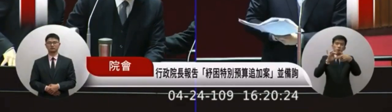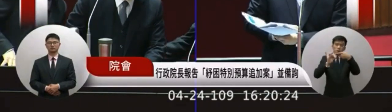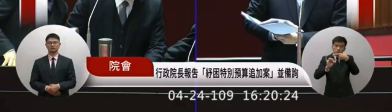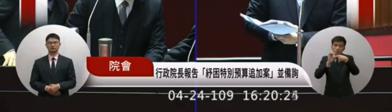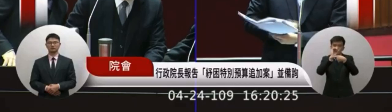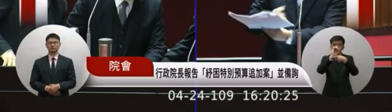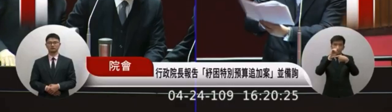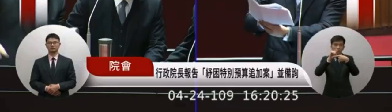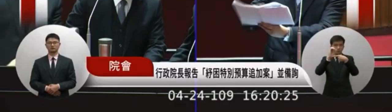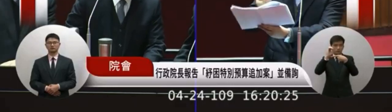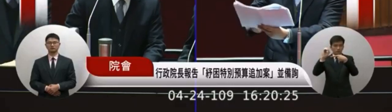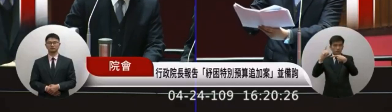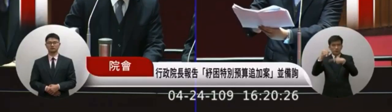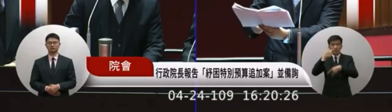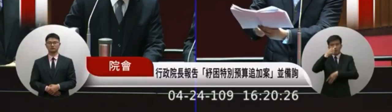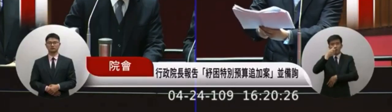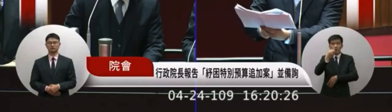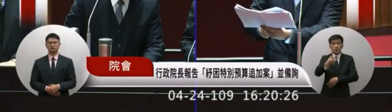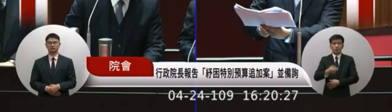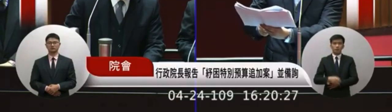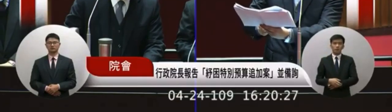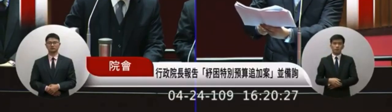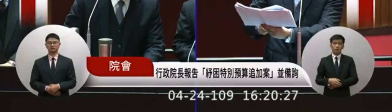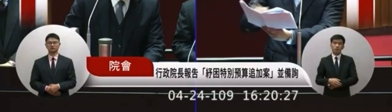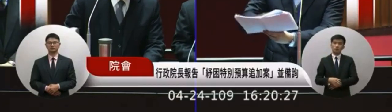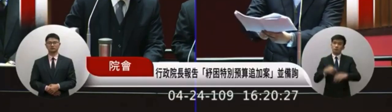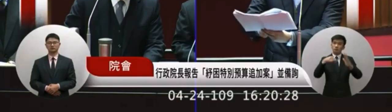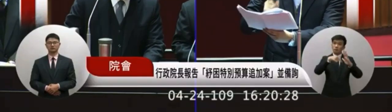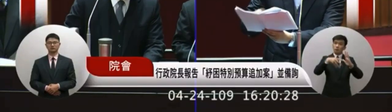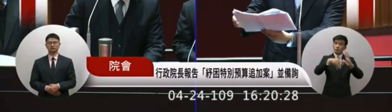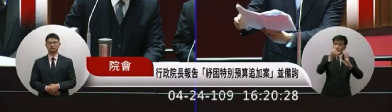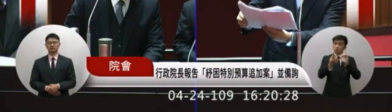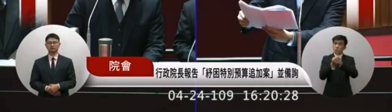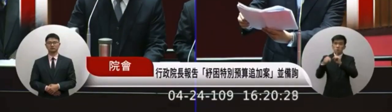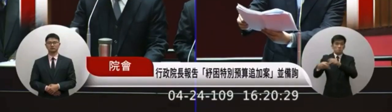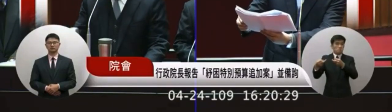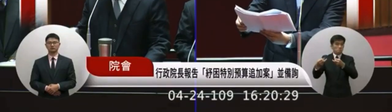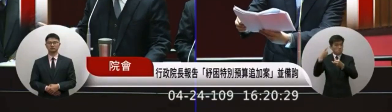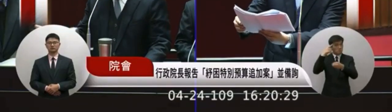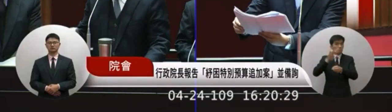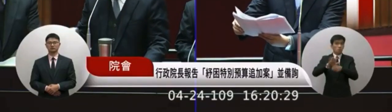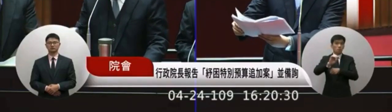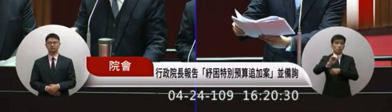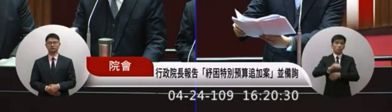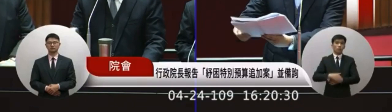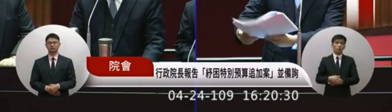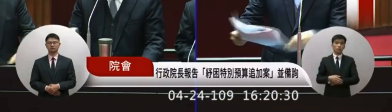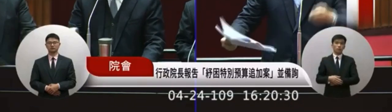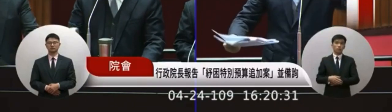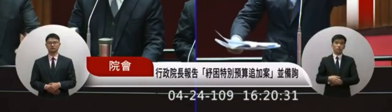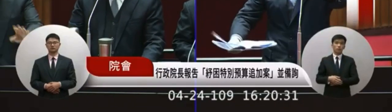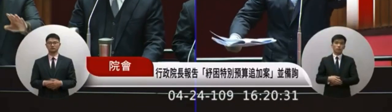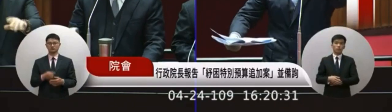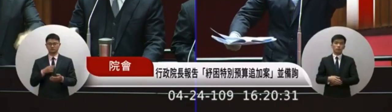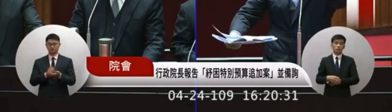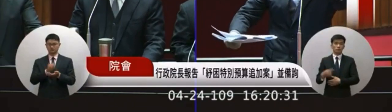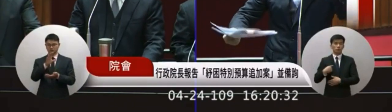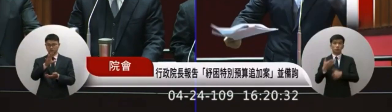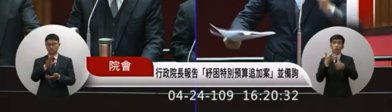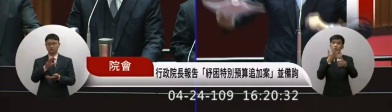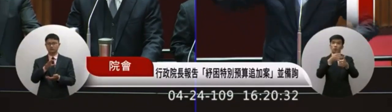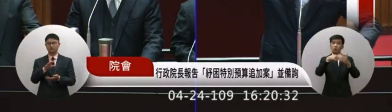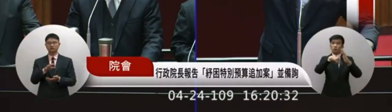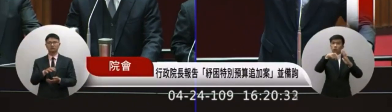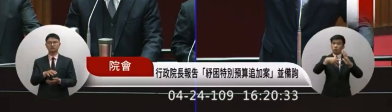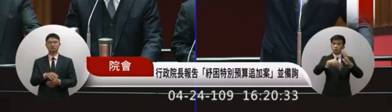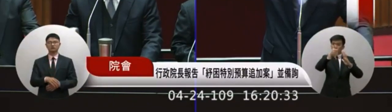啊！院长，你对这样子的绩效满不满意？ 跟我们报告。 我请问院长，院